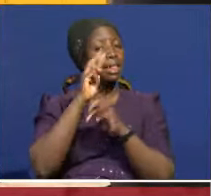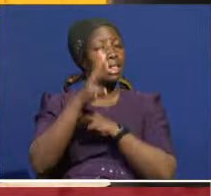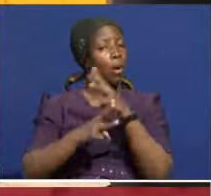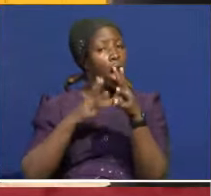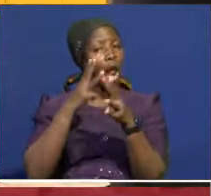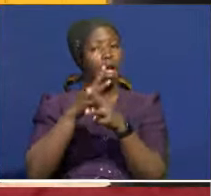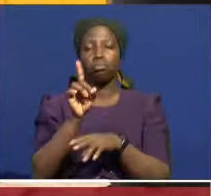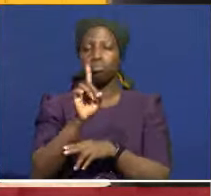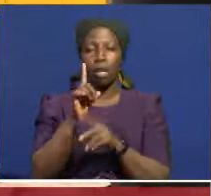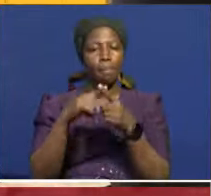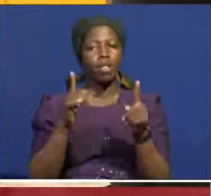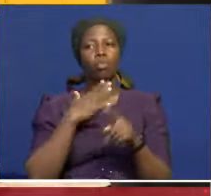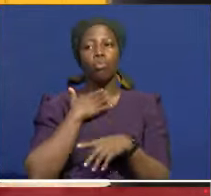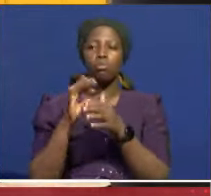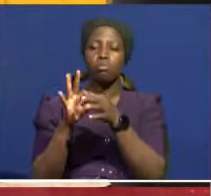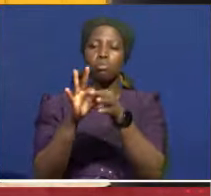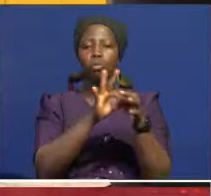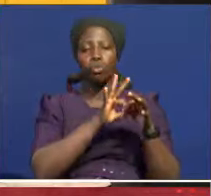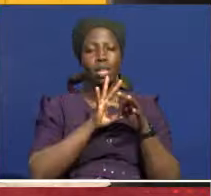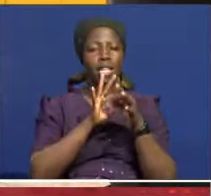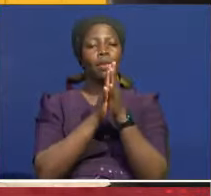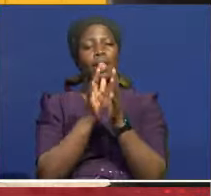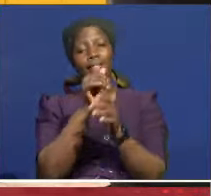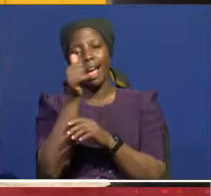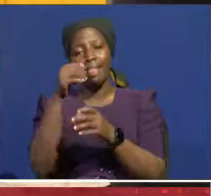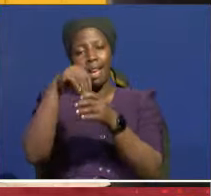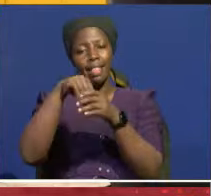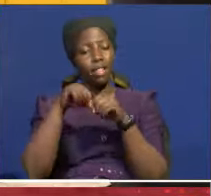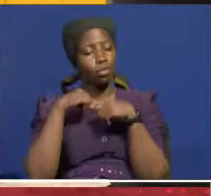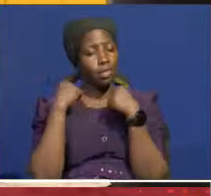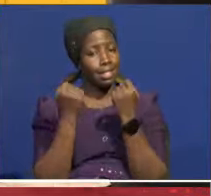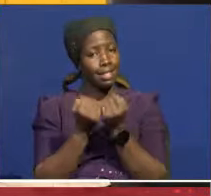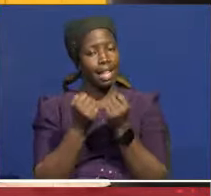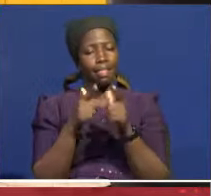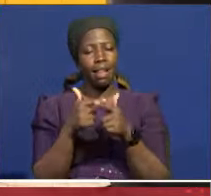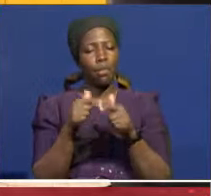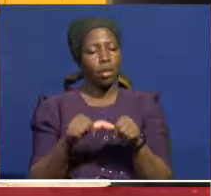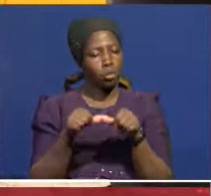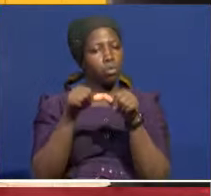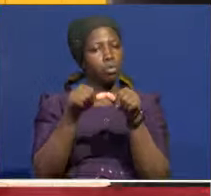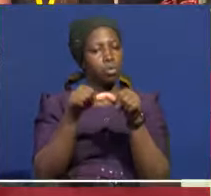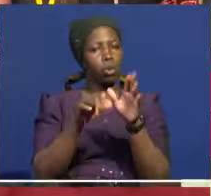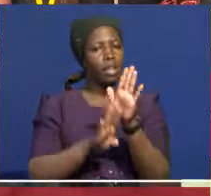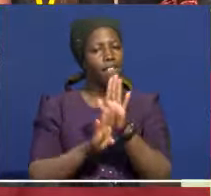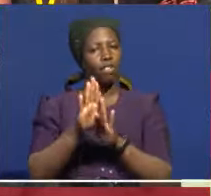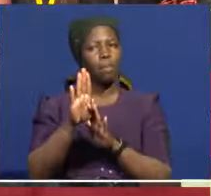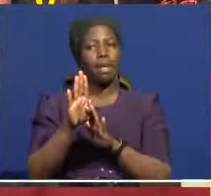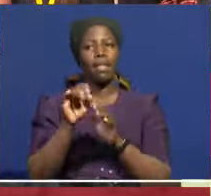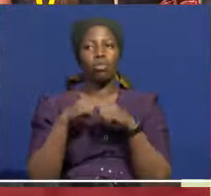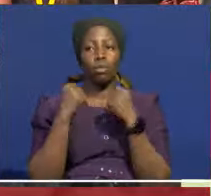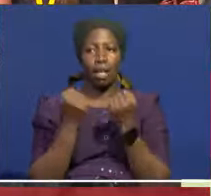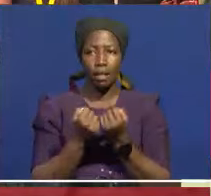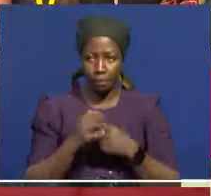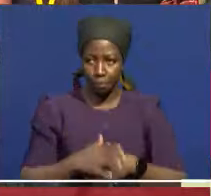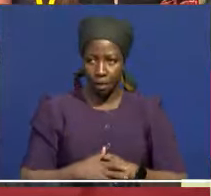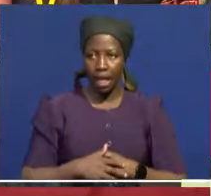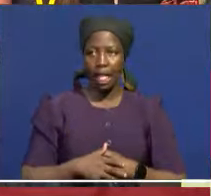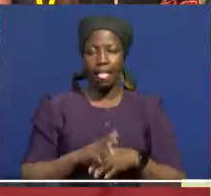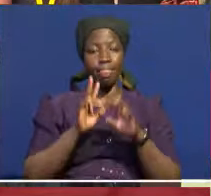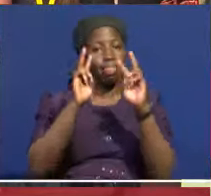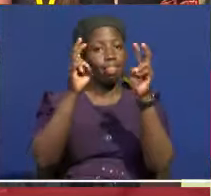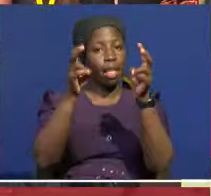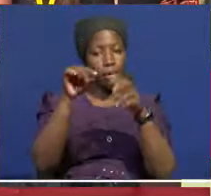tunataka tushikamane na wale wengine katika jamii, tuendeleze jamii mbele. Kauli mbiu ya siku ya mwaka huu ya